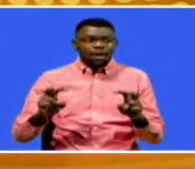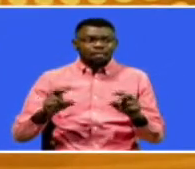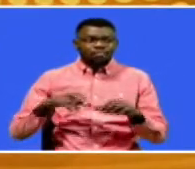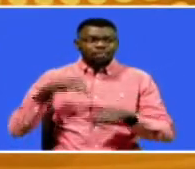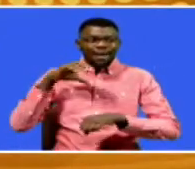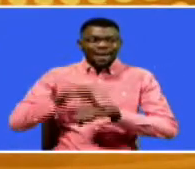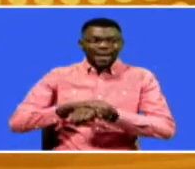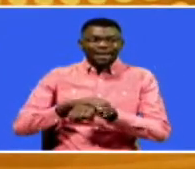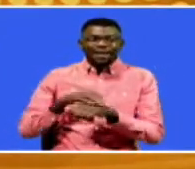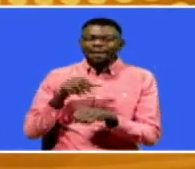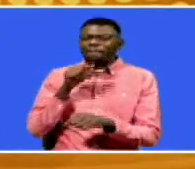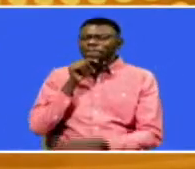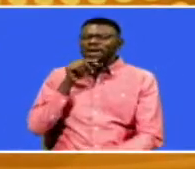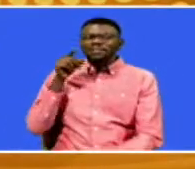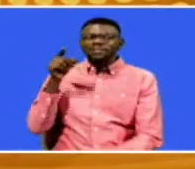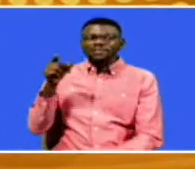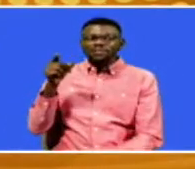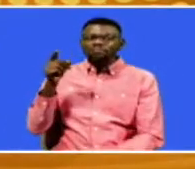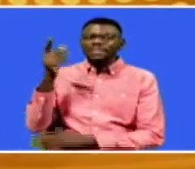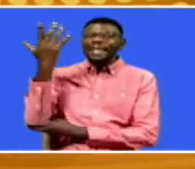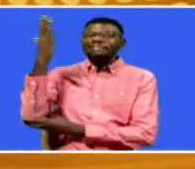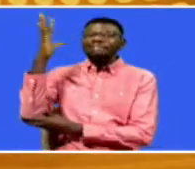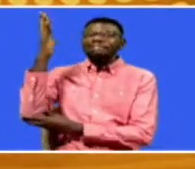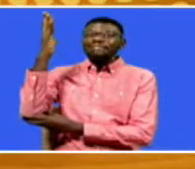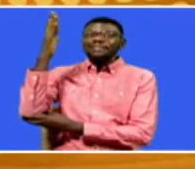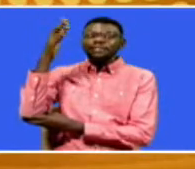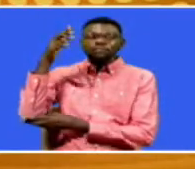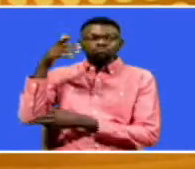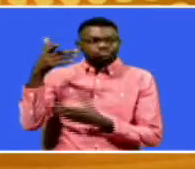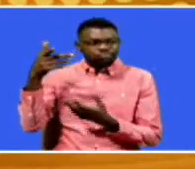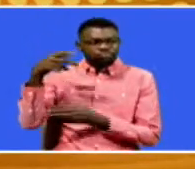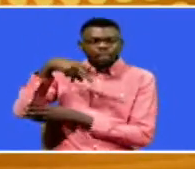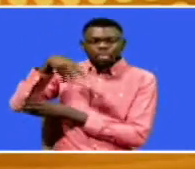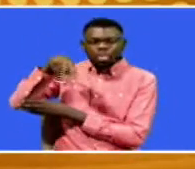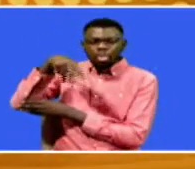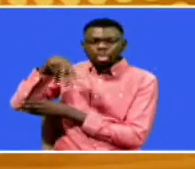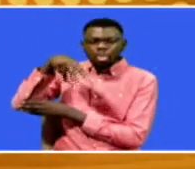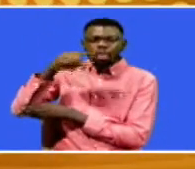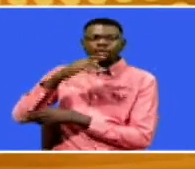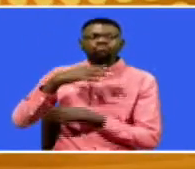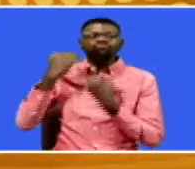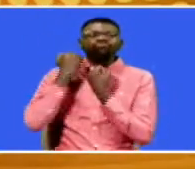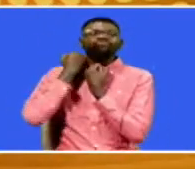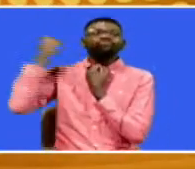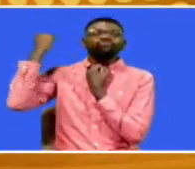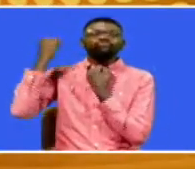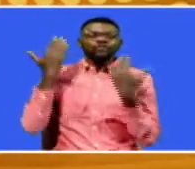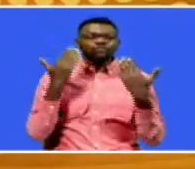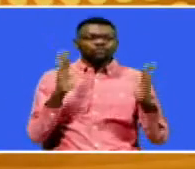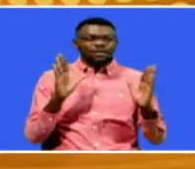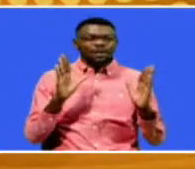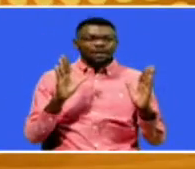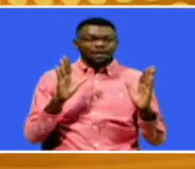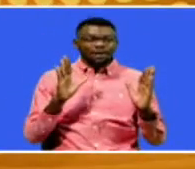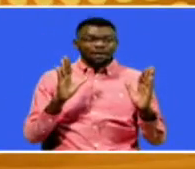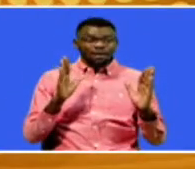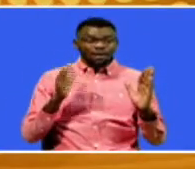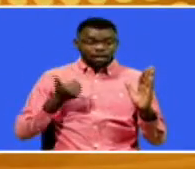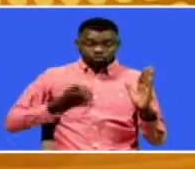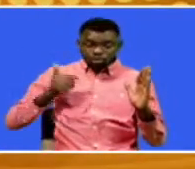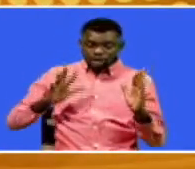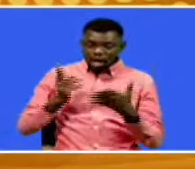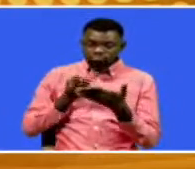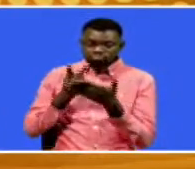mwili wa Benson ukininginia kwenye mti. Bintiye anatibiwa katika hospitali ya Tigoni na natarajiwa kuandikisha taarifa